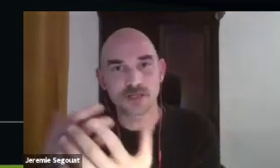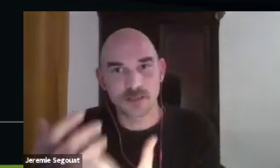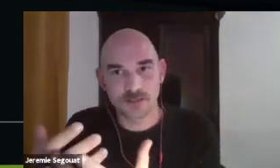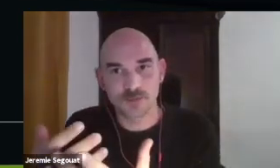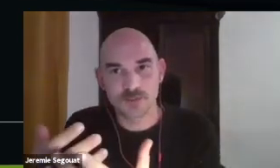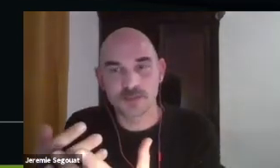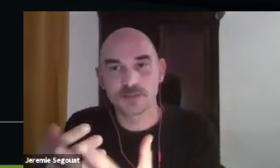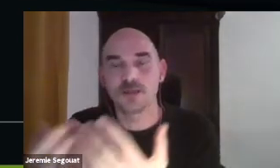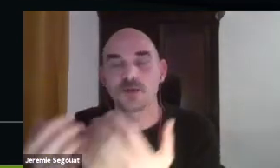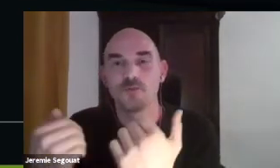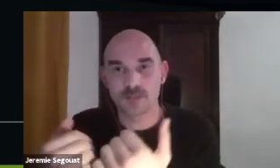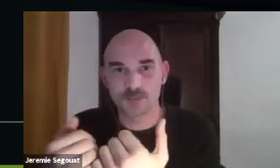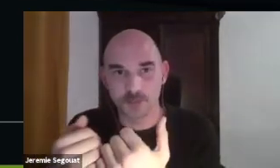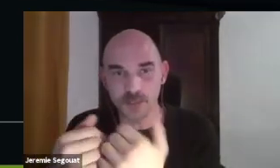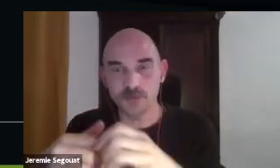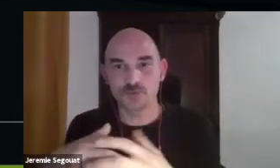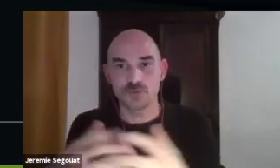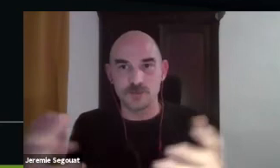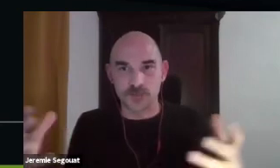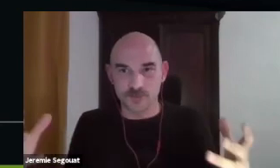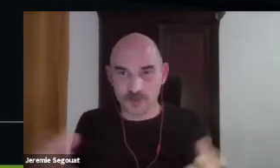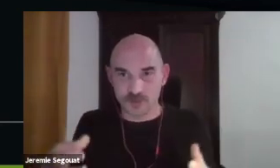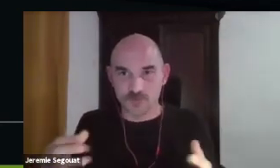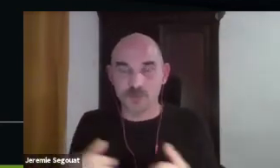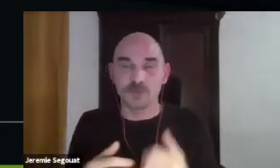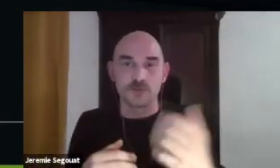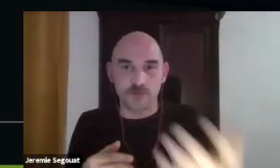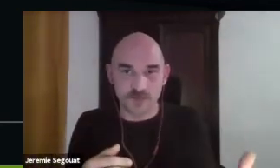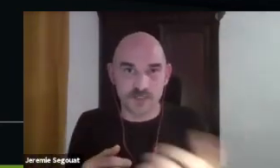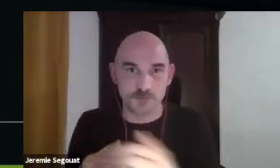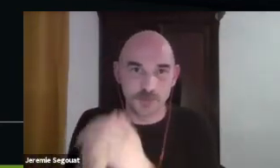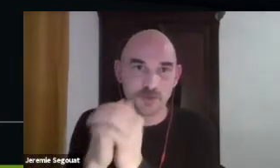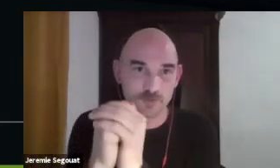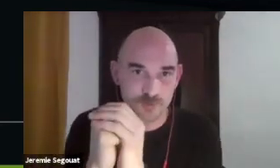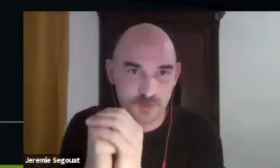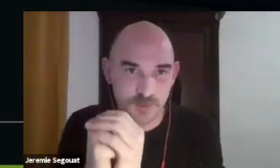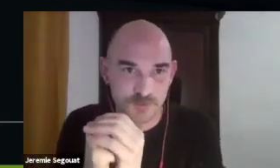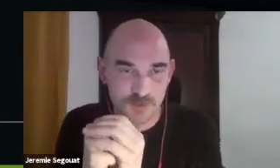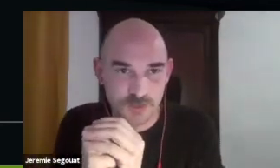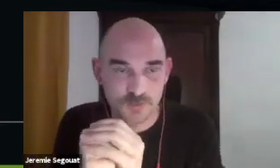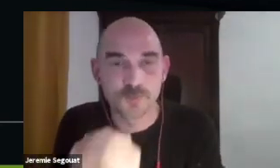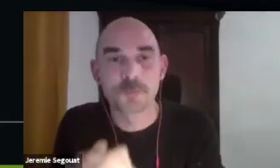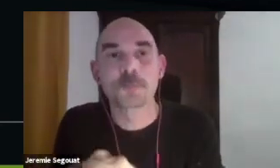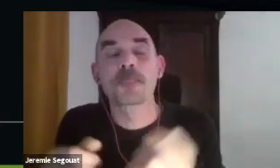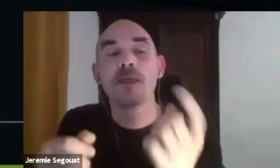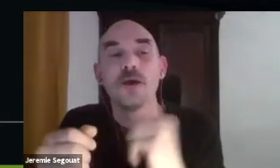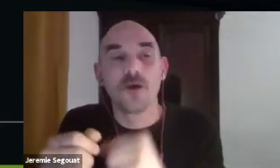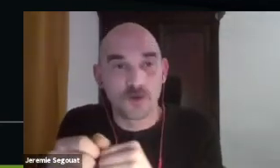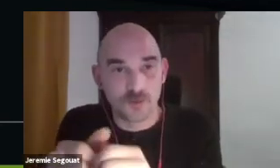LSF chacun a son espace c'est à dire qu'on va s'exprimer dans son espace de signation et la personne en face va s'exprimer dans son espace de signation